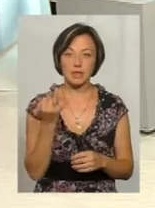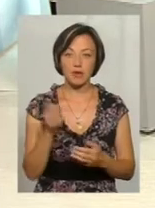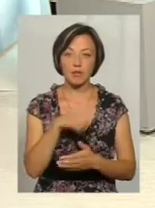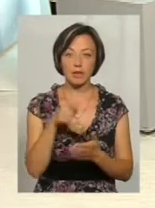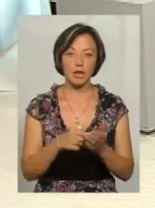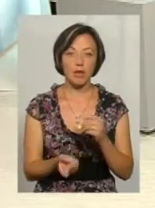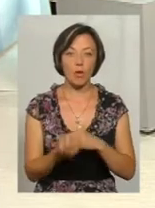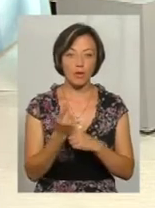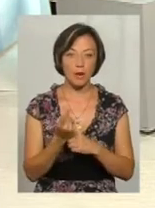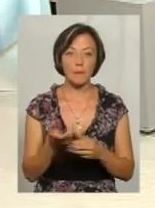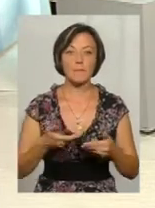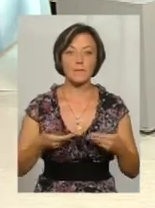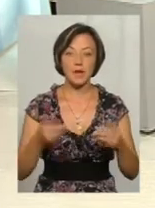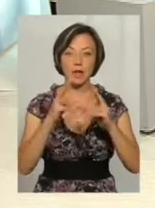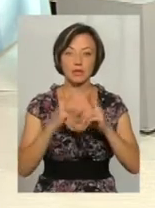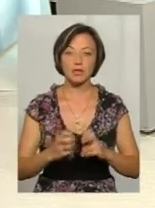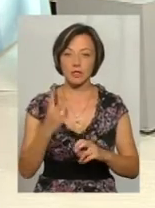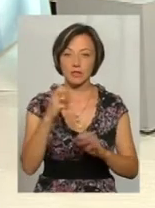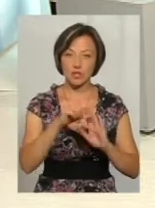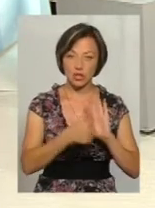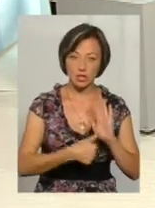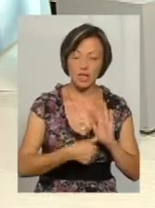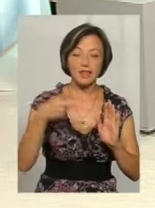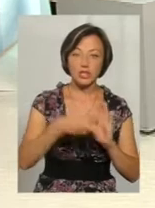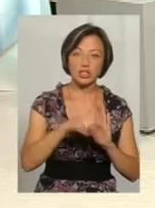одразу виникло. Ми аналізуємо 2016 рік і